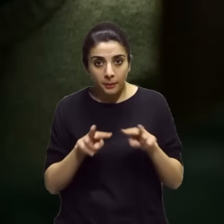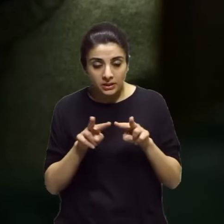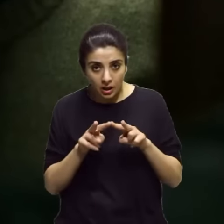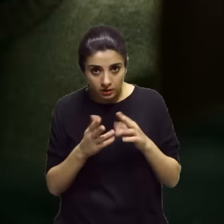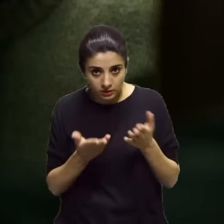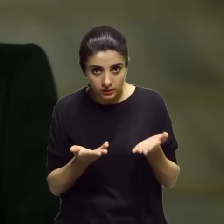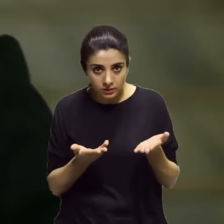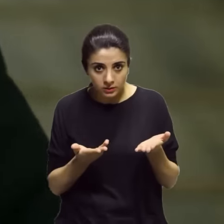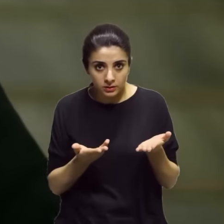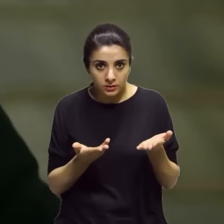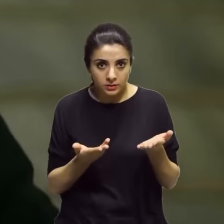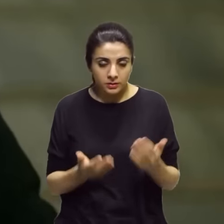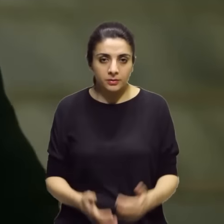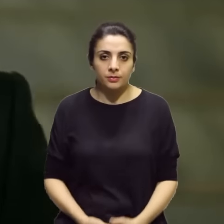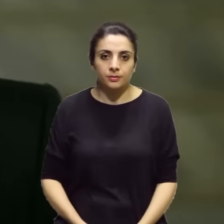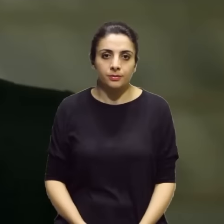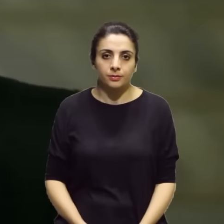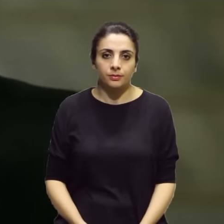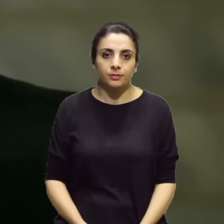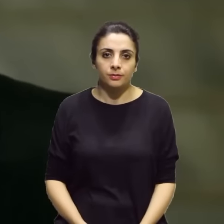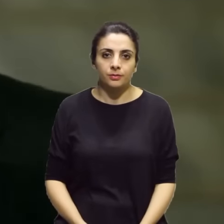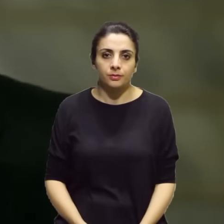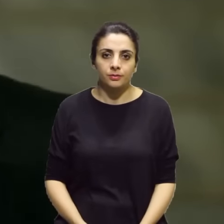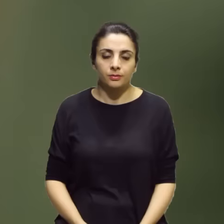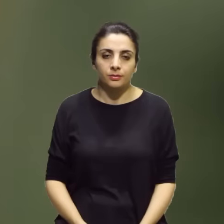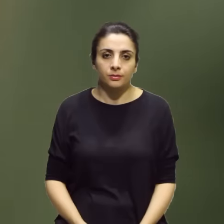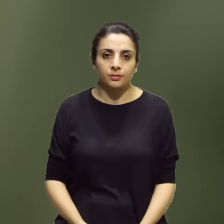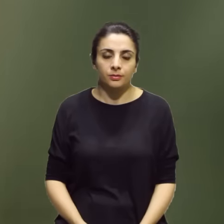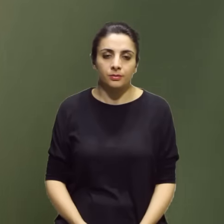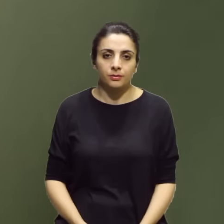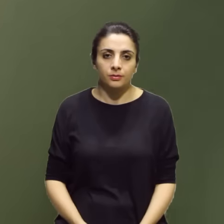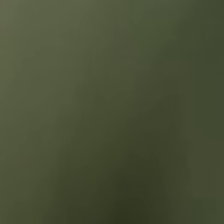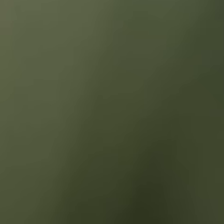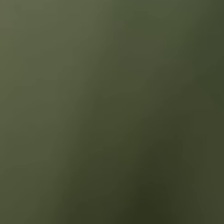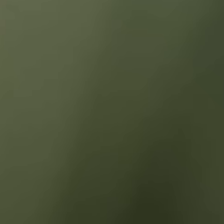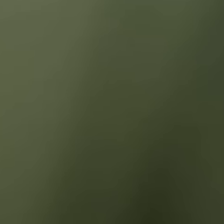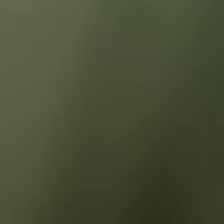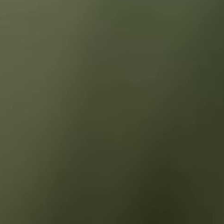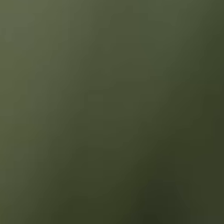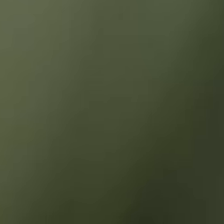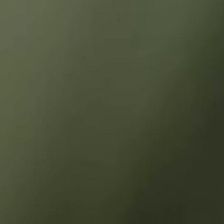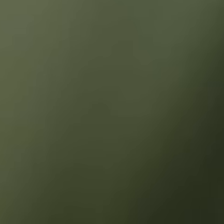Mazhar? Mazhar elini kapıya dayamış duruyor. Sevinç gözyaşlarını silip hırsla kapıya döndü.